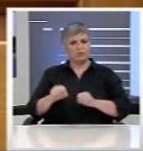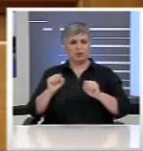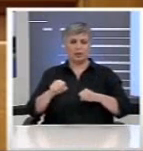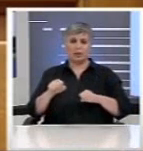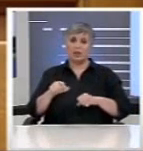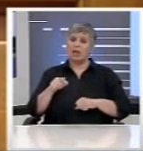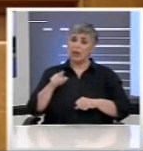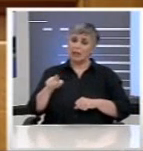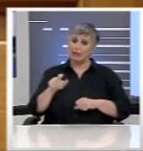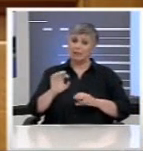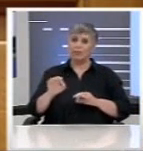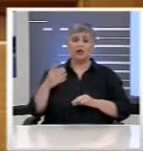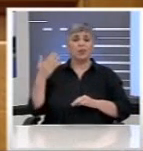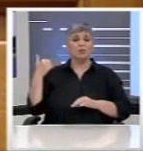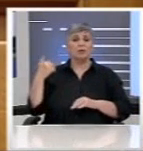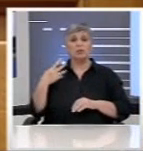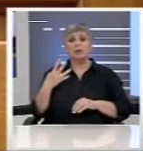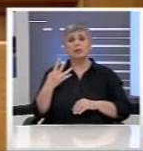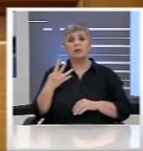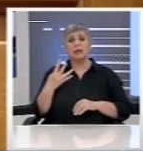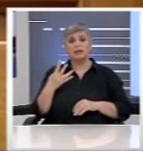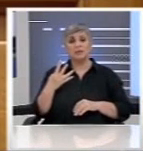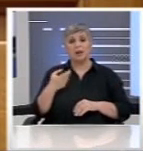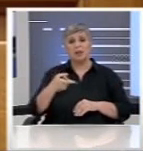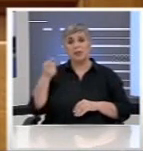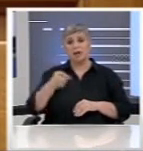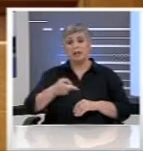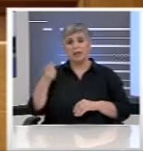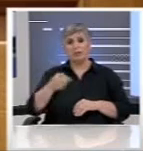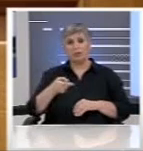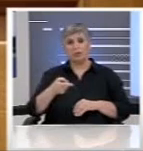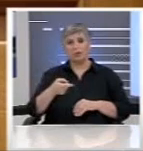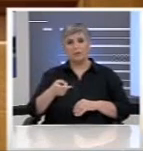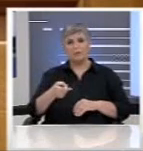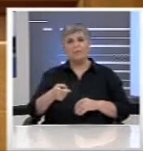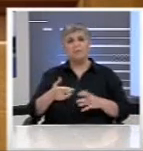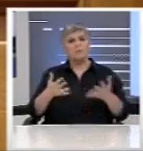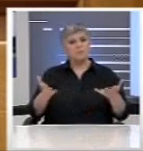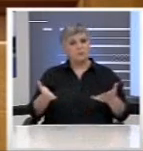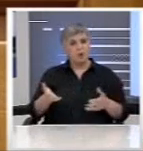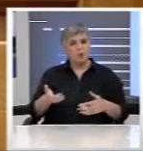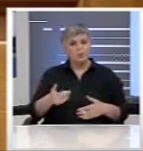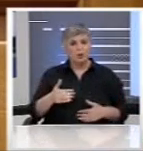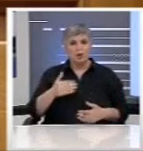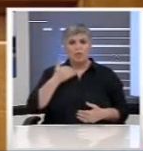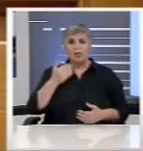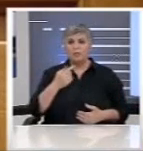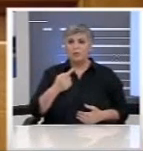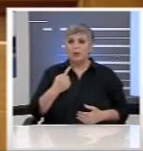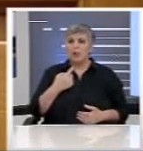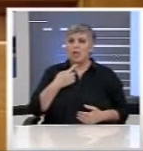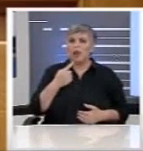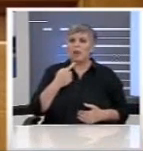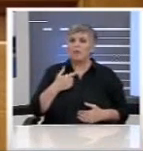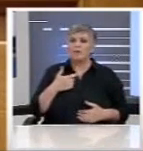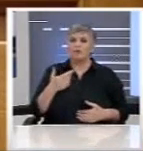υπογράφατε 4%, όχι 2%. Όμως δεν μπορούμε να αγνοήσουμε το γεγονός